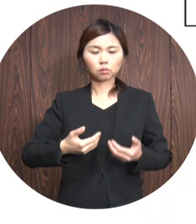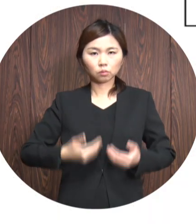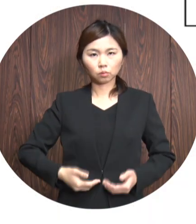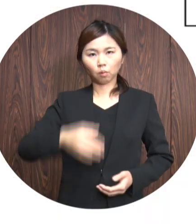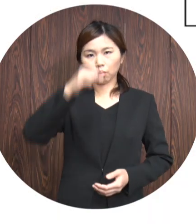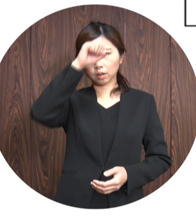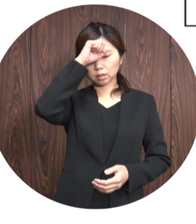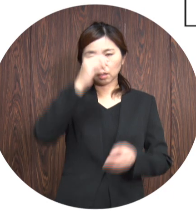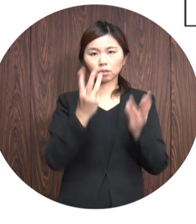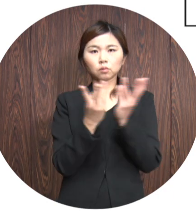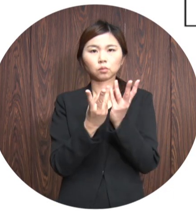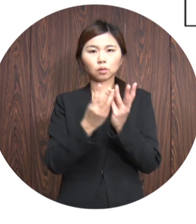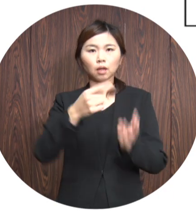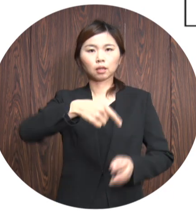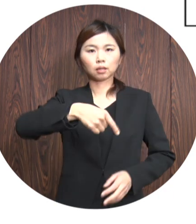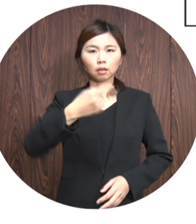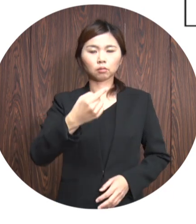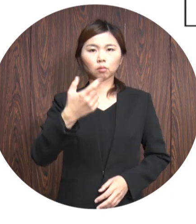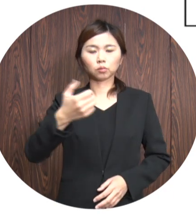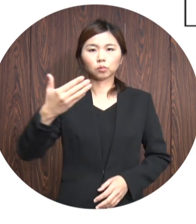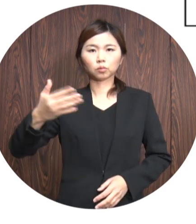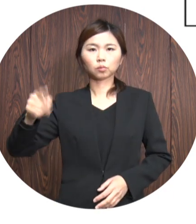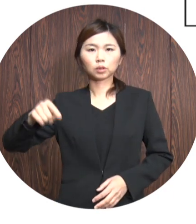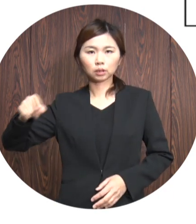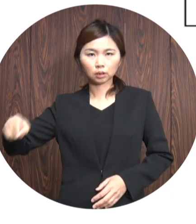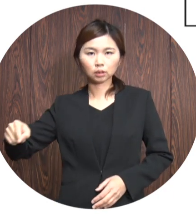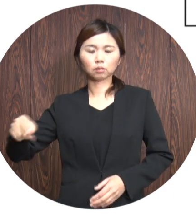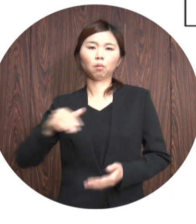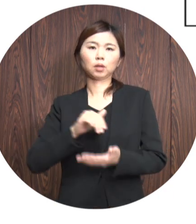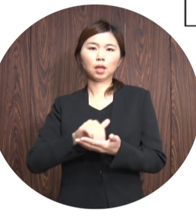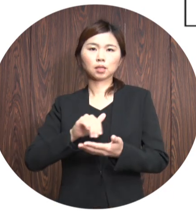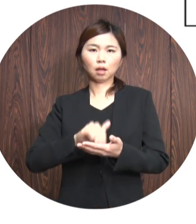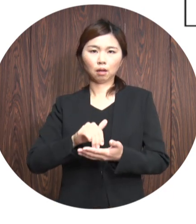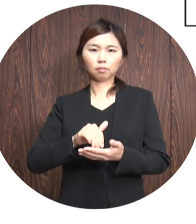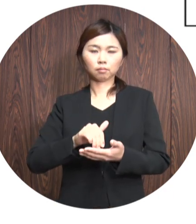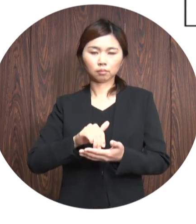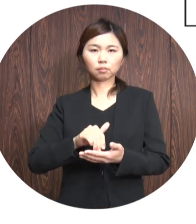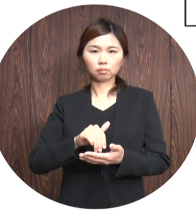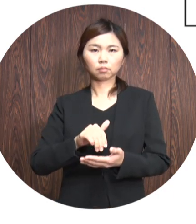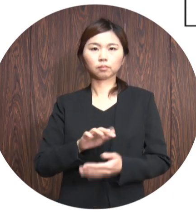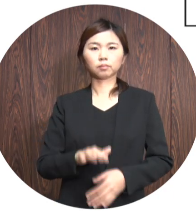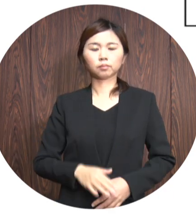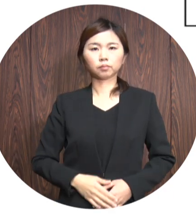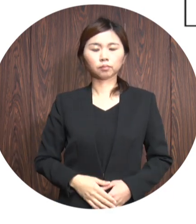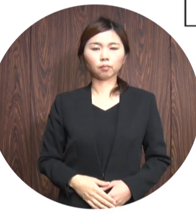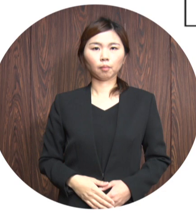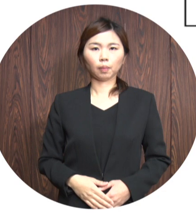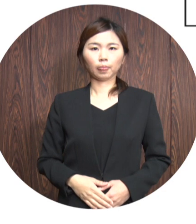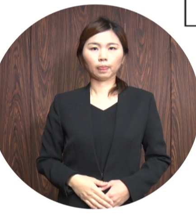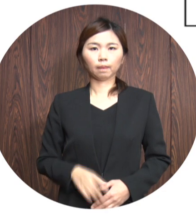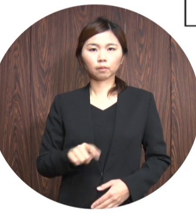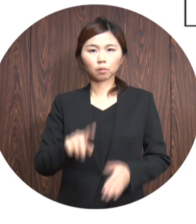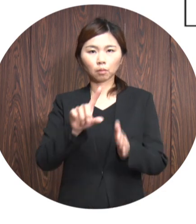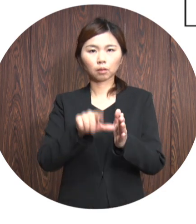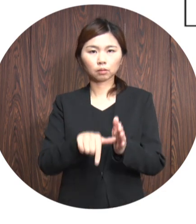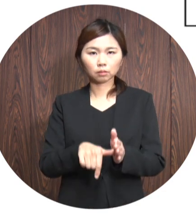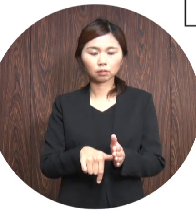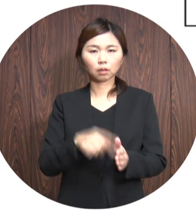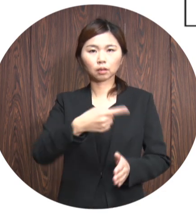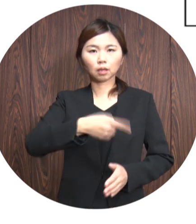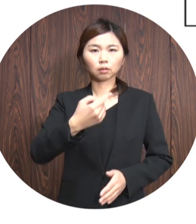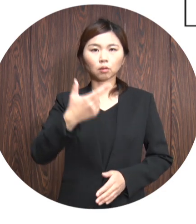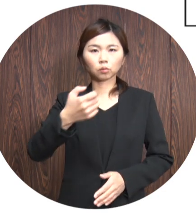患者数が169人と計算されることになりますその場合